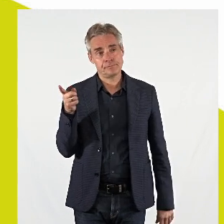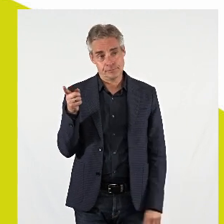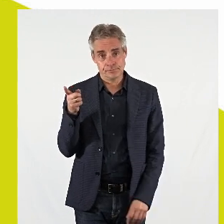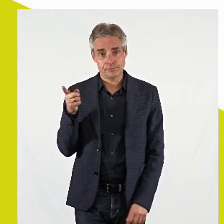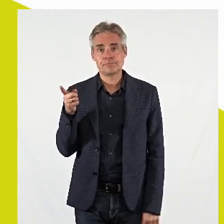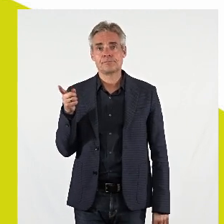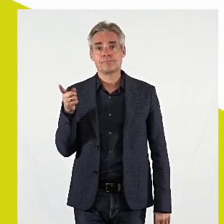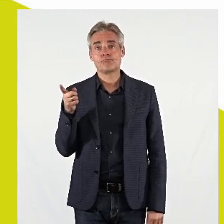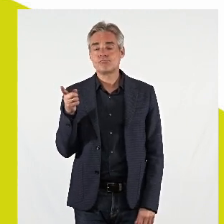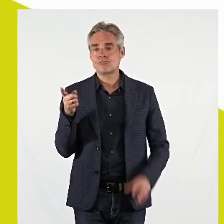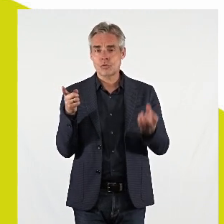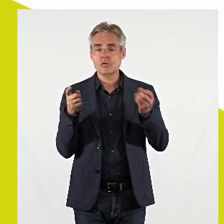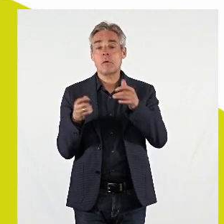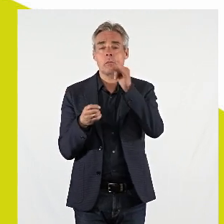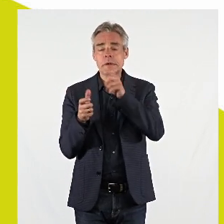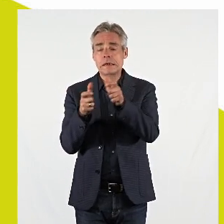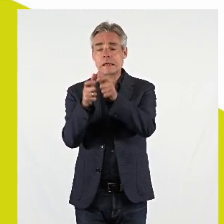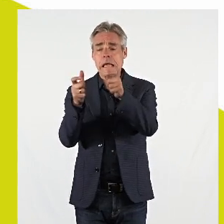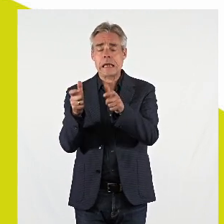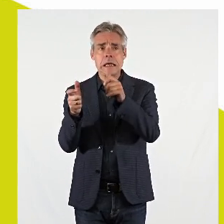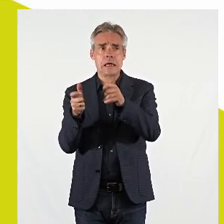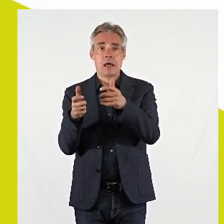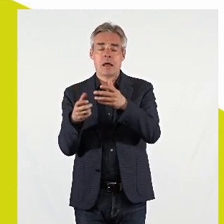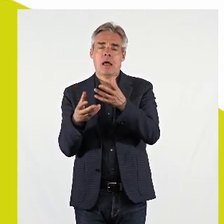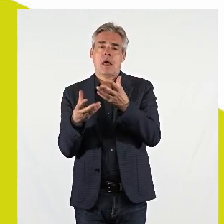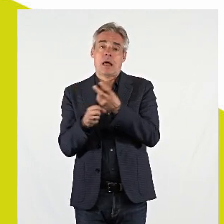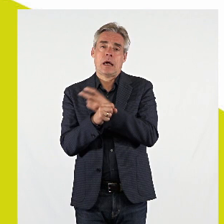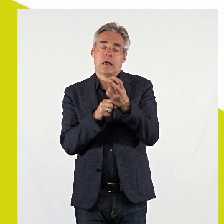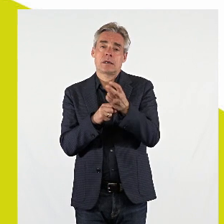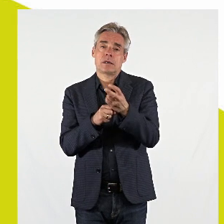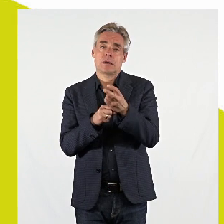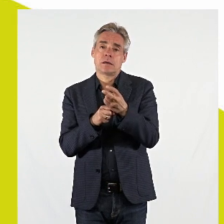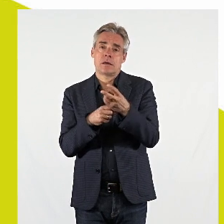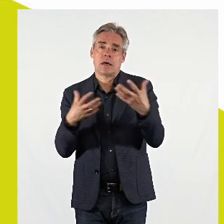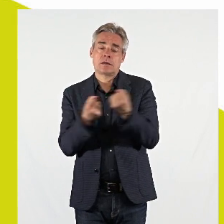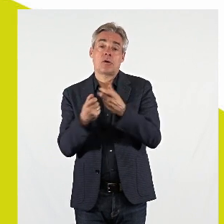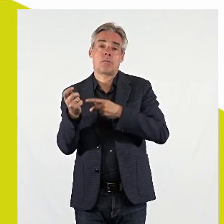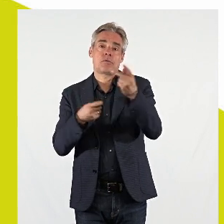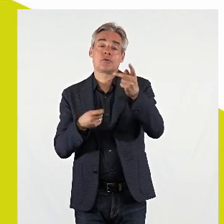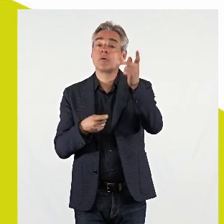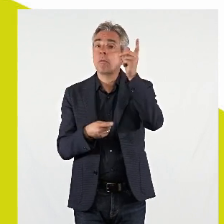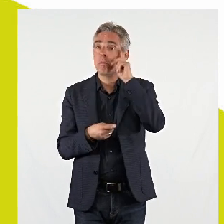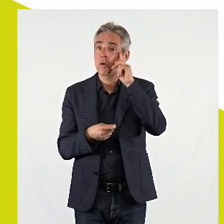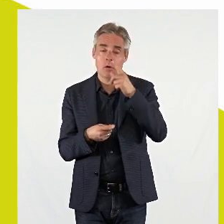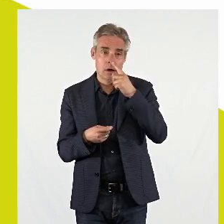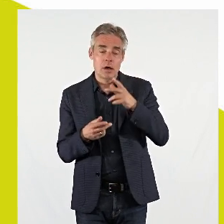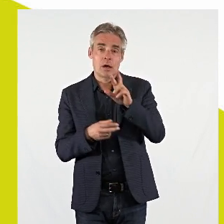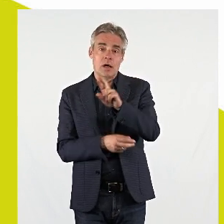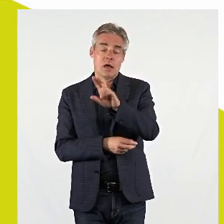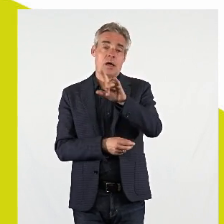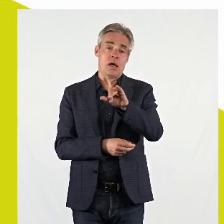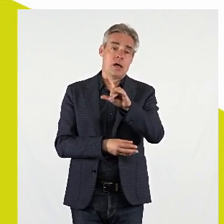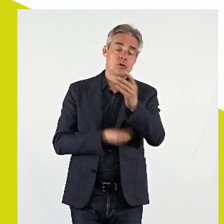et qui sont en général de petite taille, sont extrêmement vulnérables, beaucoup plus vulnérables, sans doute parce qu'il y a des fonctions de ressources humaines, il y a des